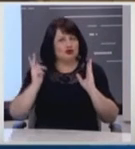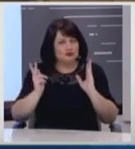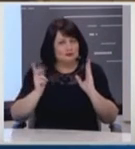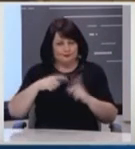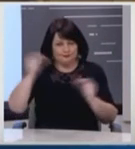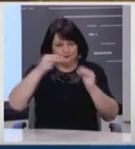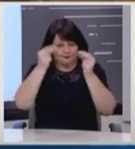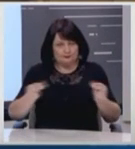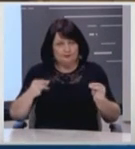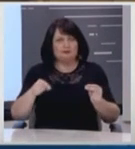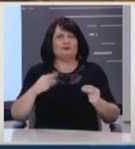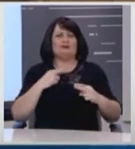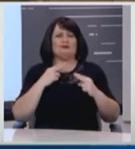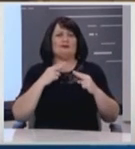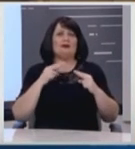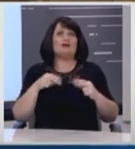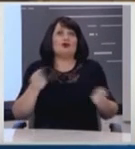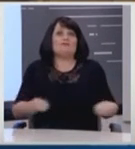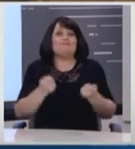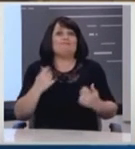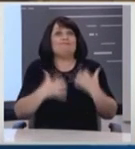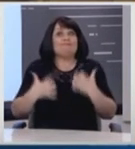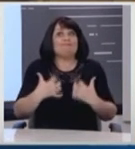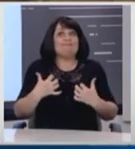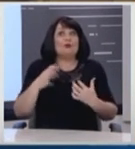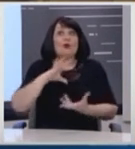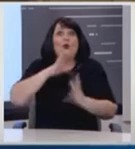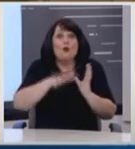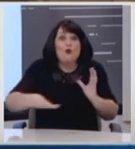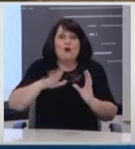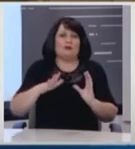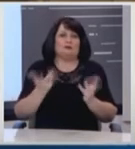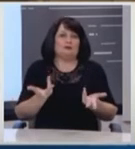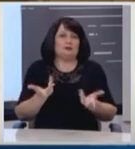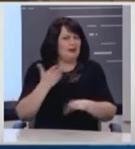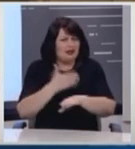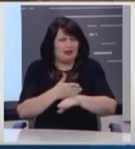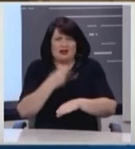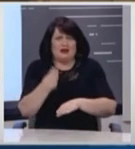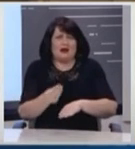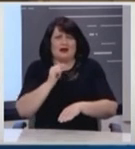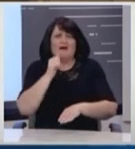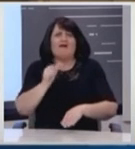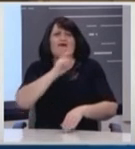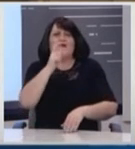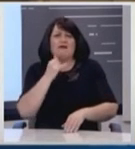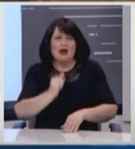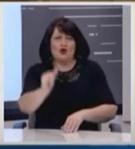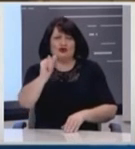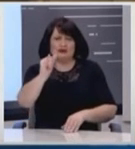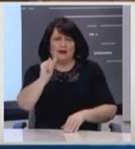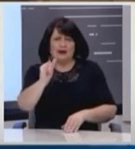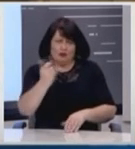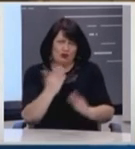συνιστά διεθνή ανησυχητική εξέλιξη, γιατί εκτός του ότι δεν εγγυάται βιώσιμη λύση υπέρ του λαού της